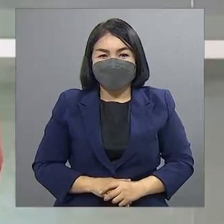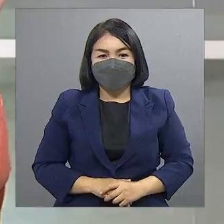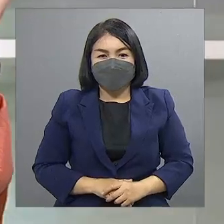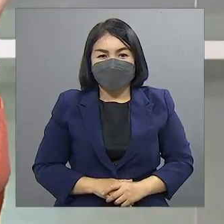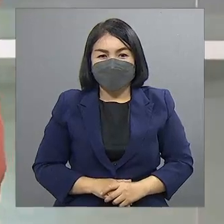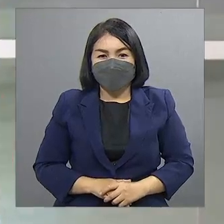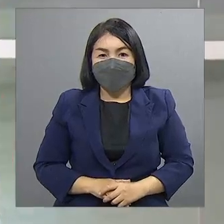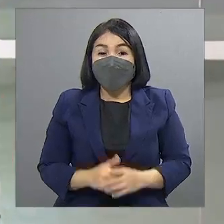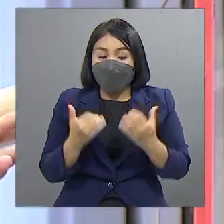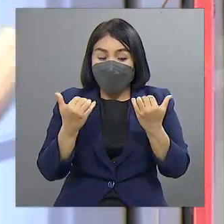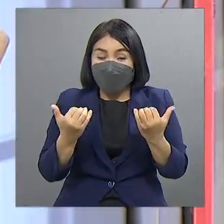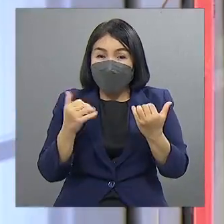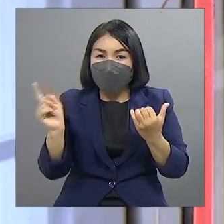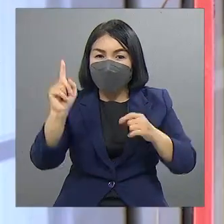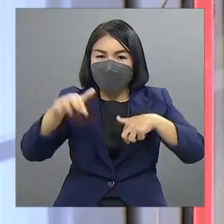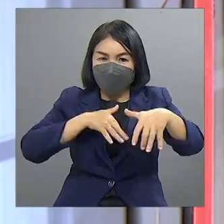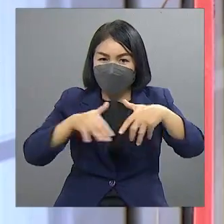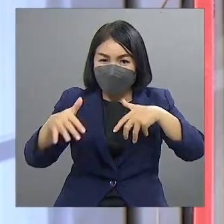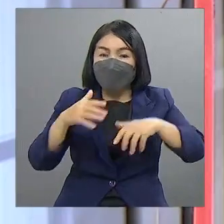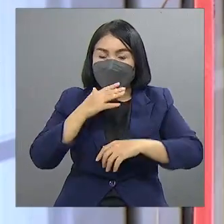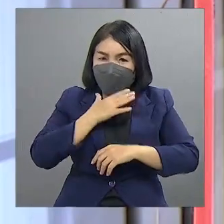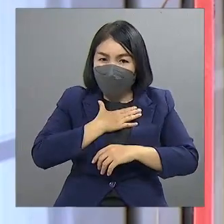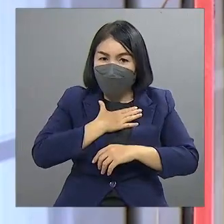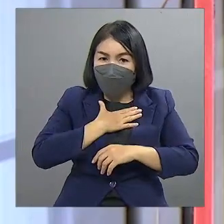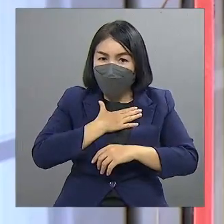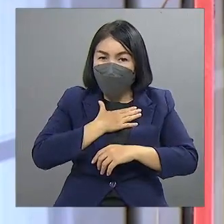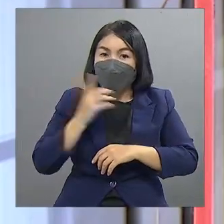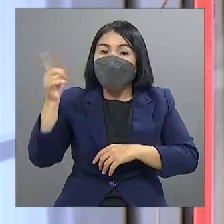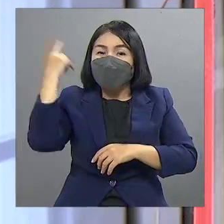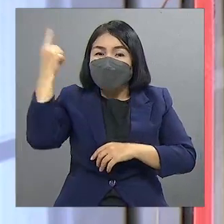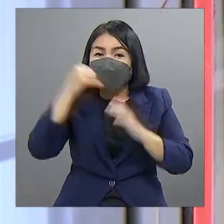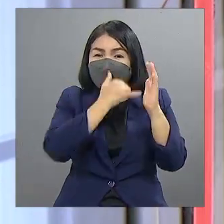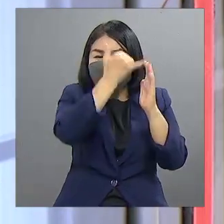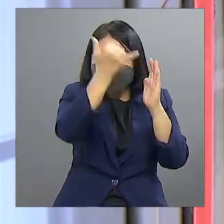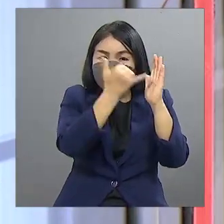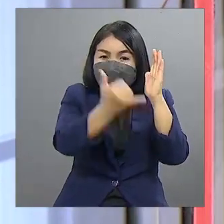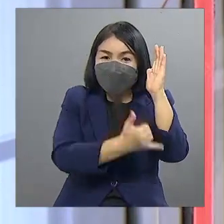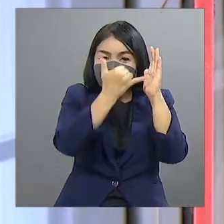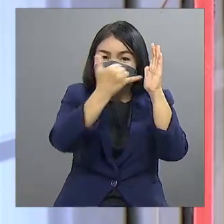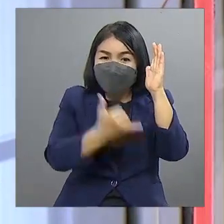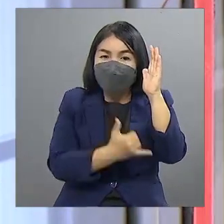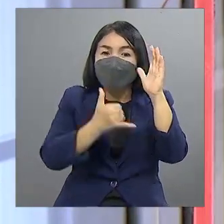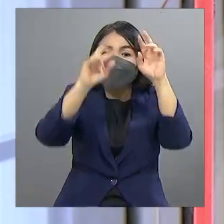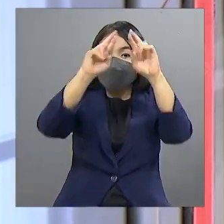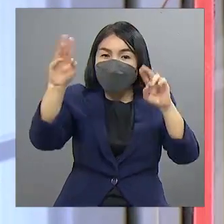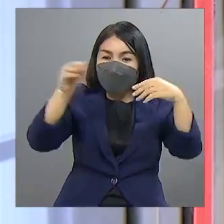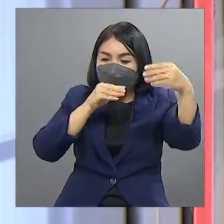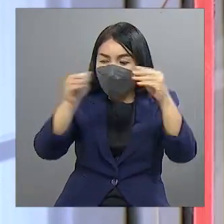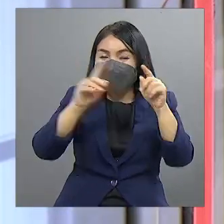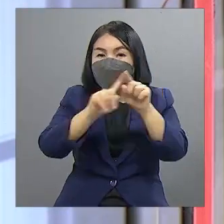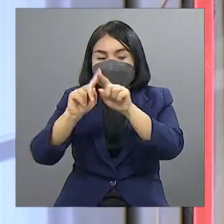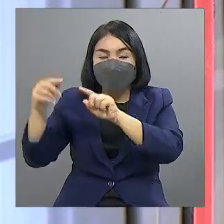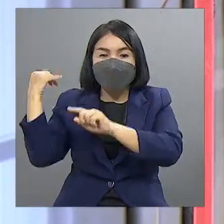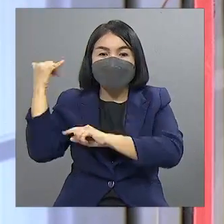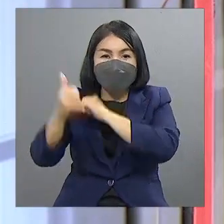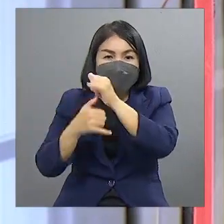งแม้ช่วงนี้คุณผู้ชมครับเราก็ยังไปเที่ยวได้แบบคือไม่เต็มที่นะ คร ับได้มีการผ่อนปรนผ่อนคลายคนเดินทางออกไปเที่ยวกันแล้วแต่บางค